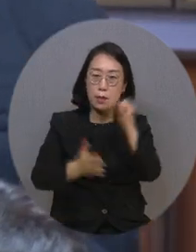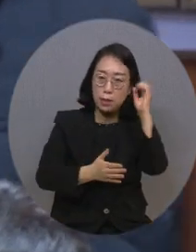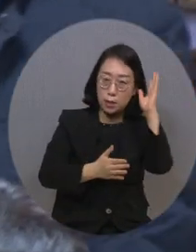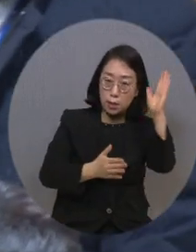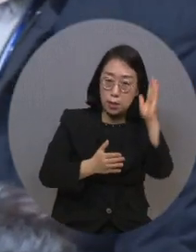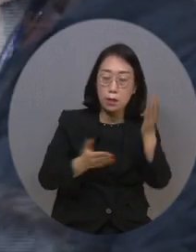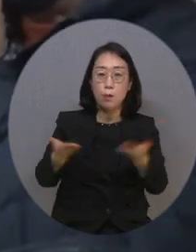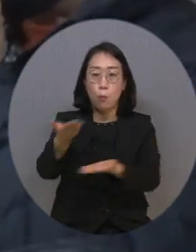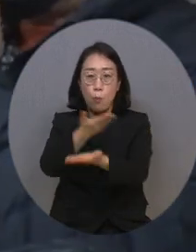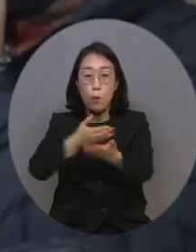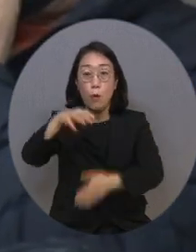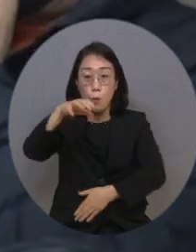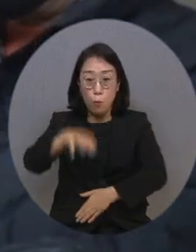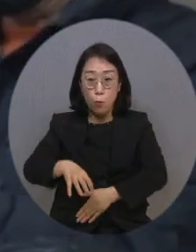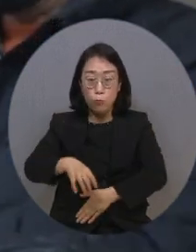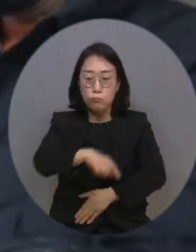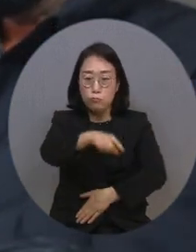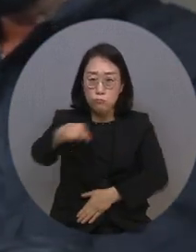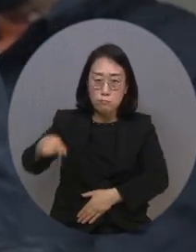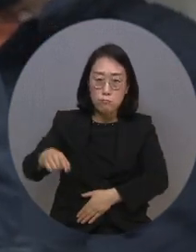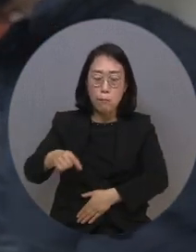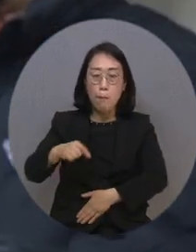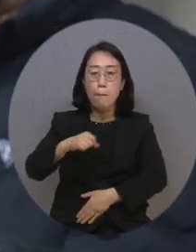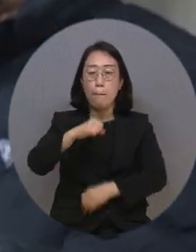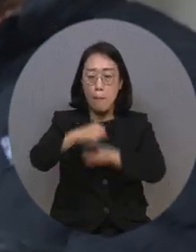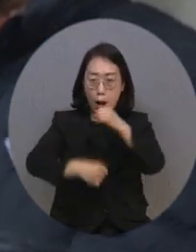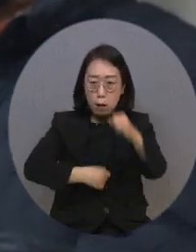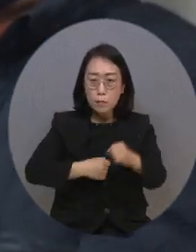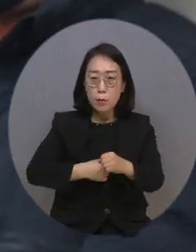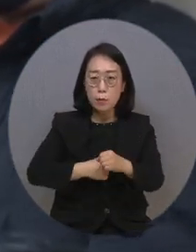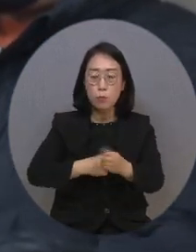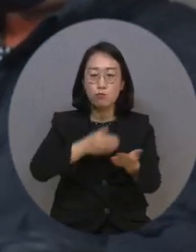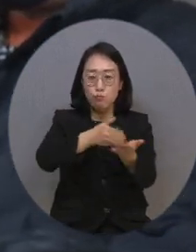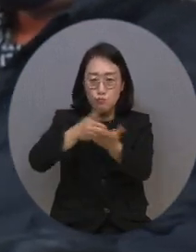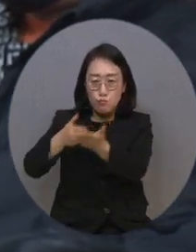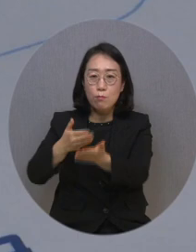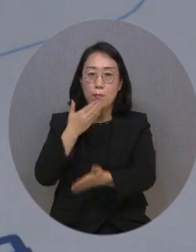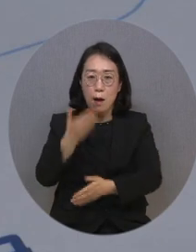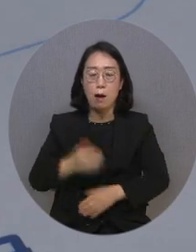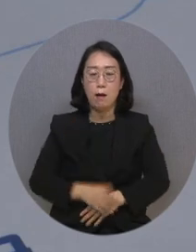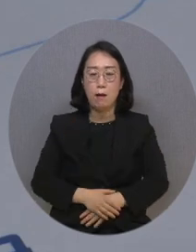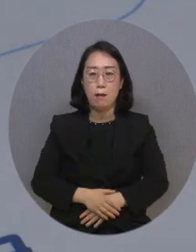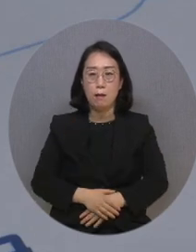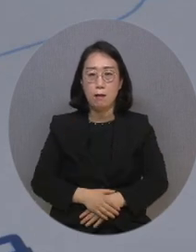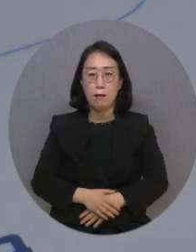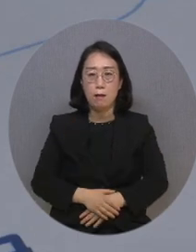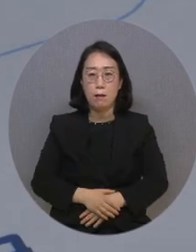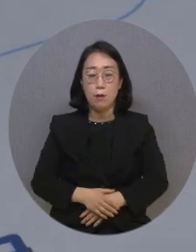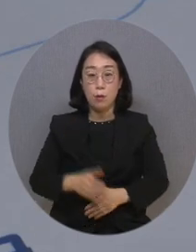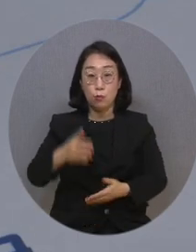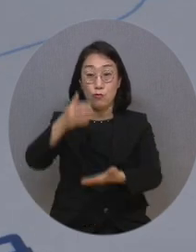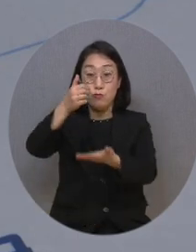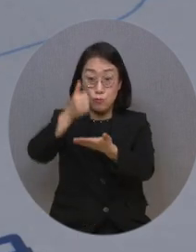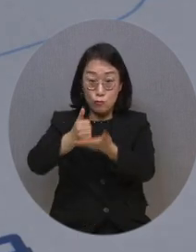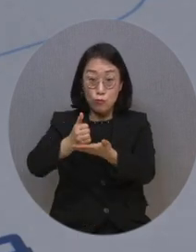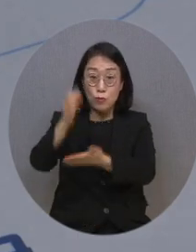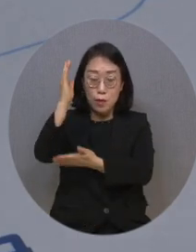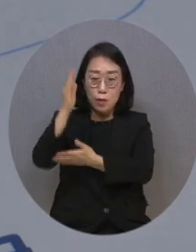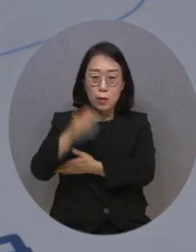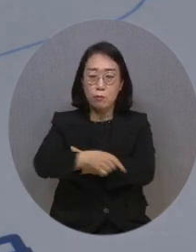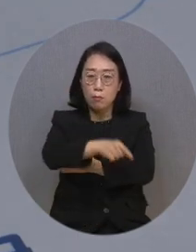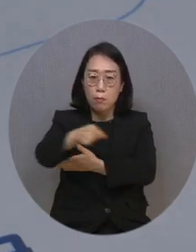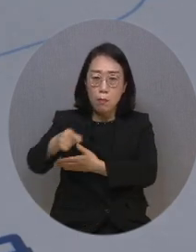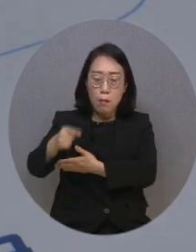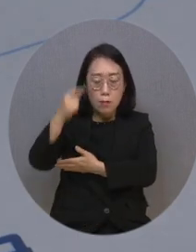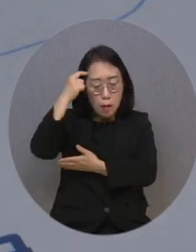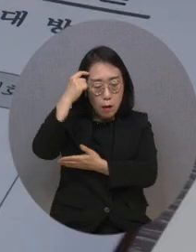자리로 만들어 국민들은 가감없이 자신의 의견을 말할 수 있습니다 공영민 고흥군수는 국민의